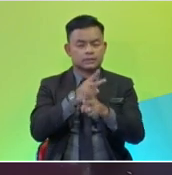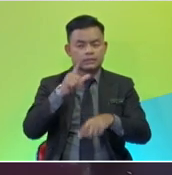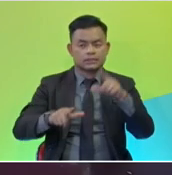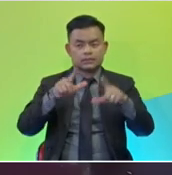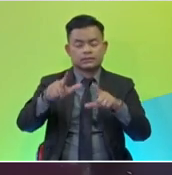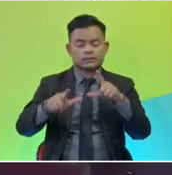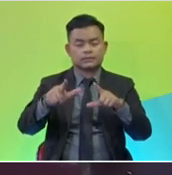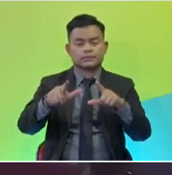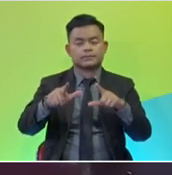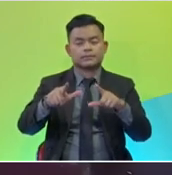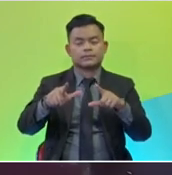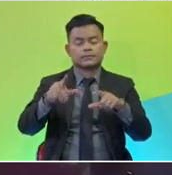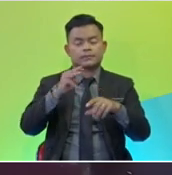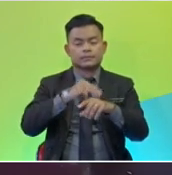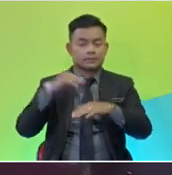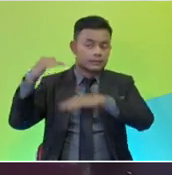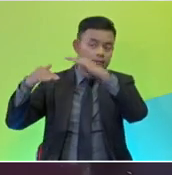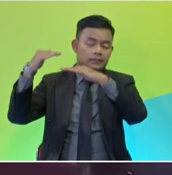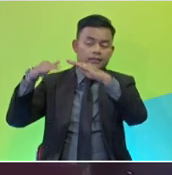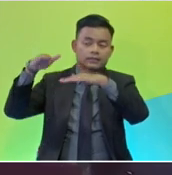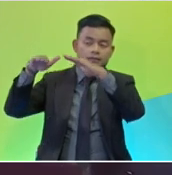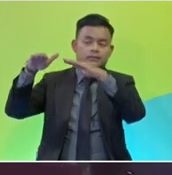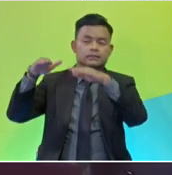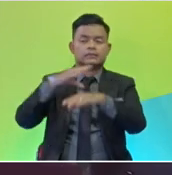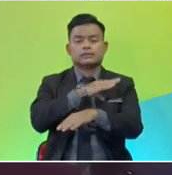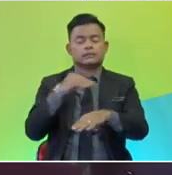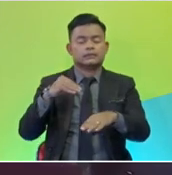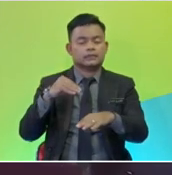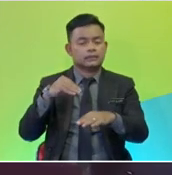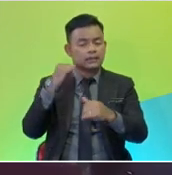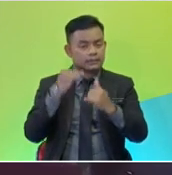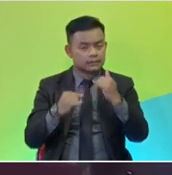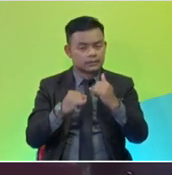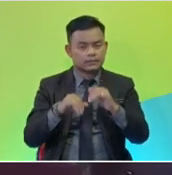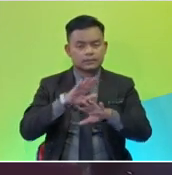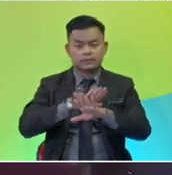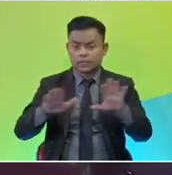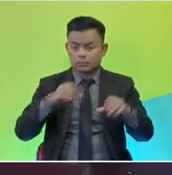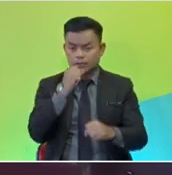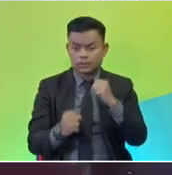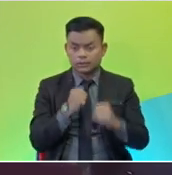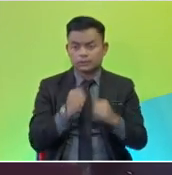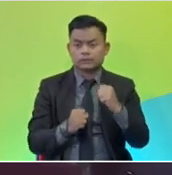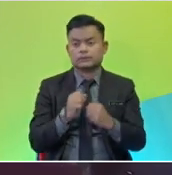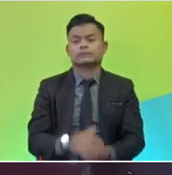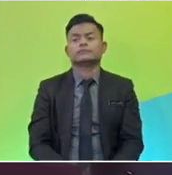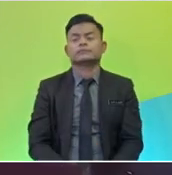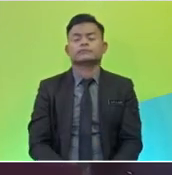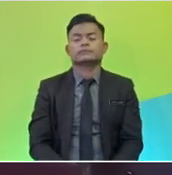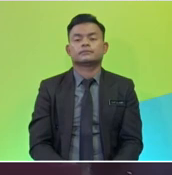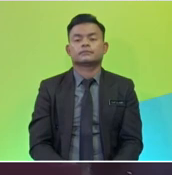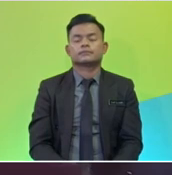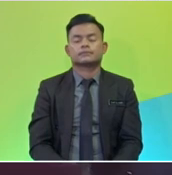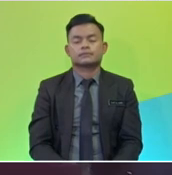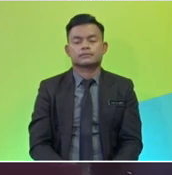terutamanya dan yang terakhir sekali ialah jangan berlari-lari jangan berlari-lari okey Abang